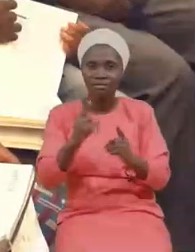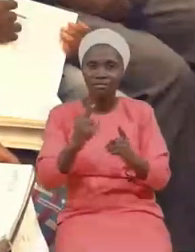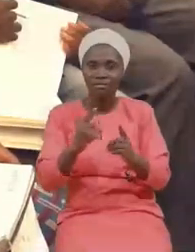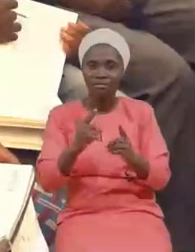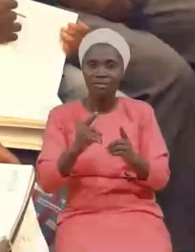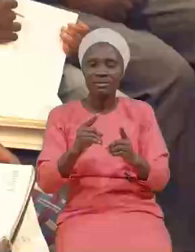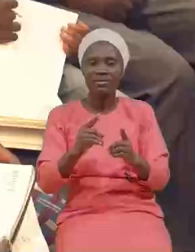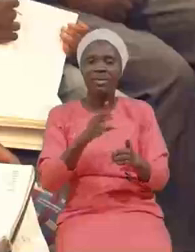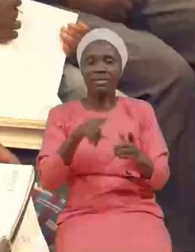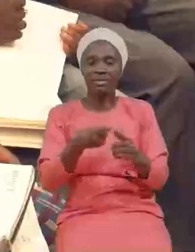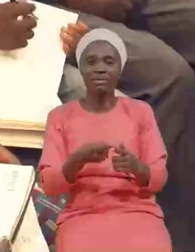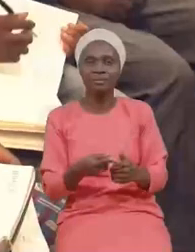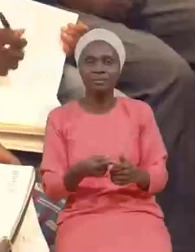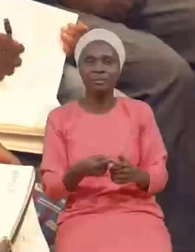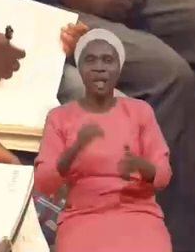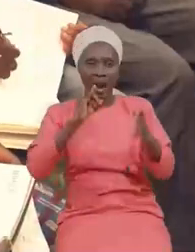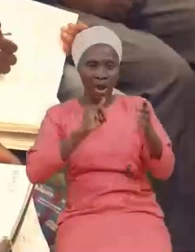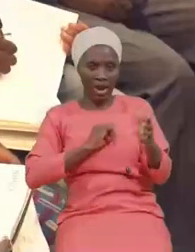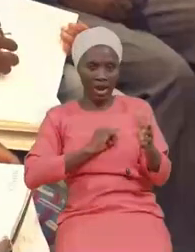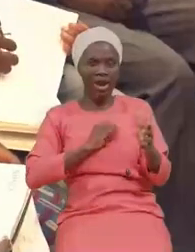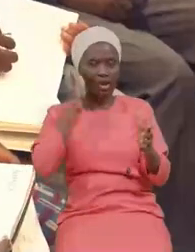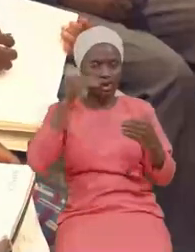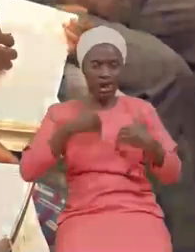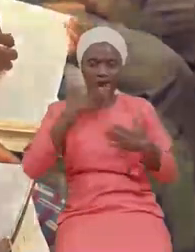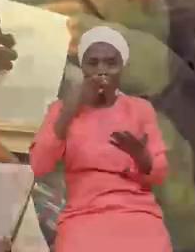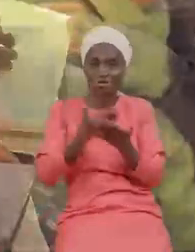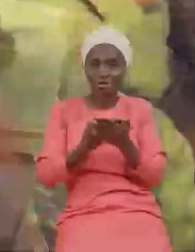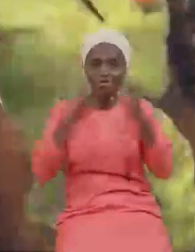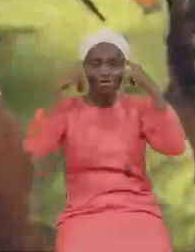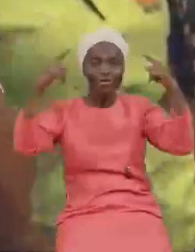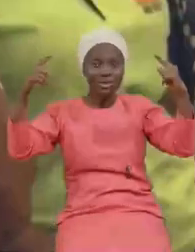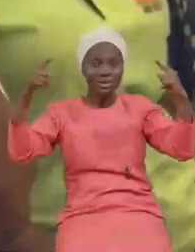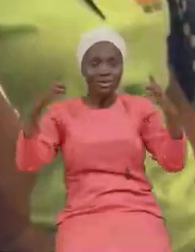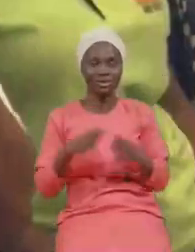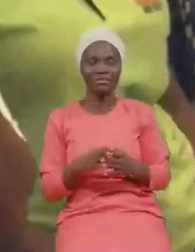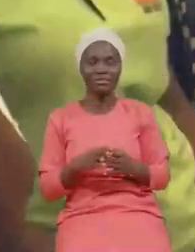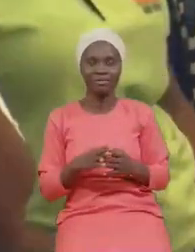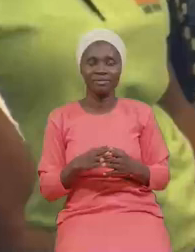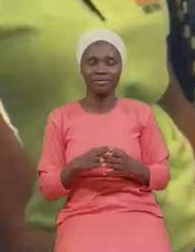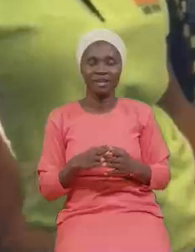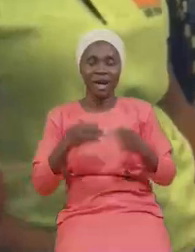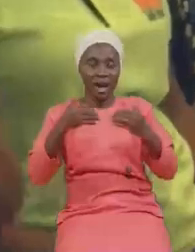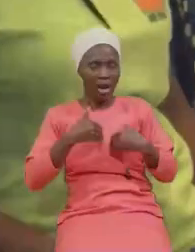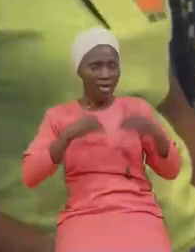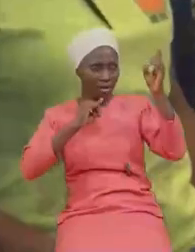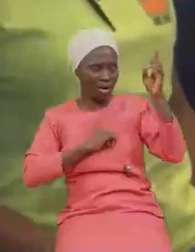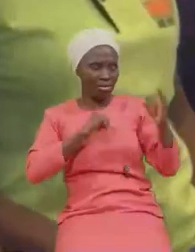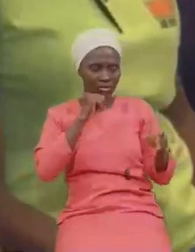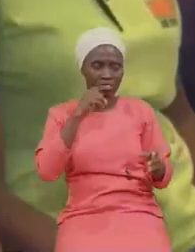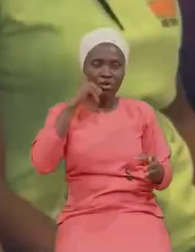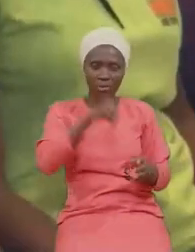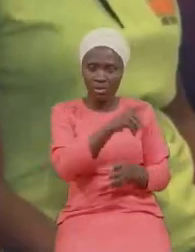c'est alors que je réussirai ne t'ai-je pas donner cet ordre verset 9